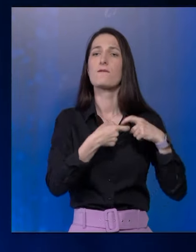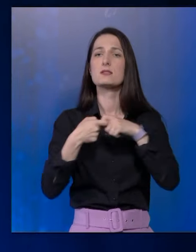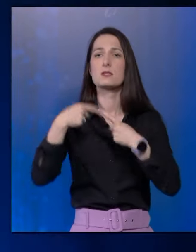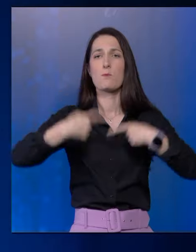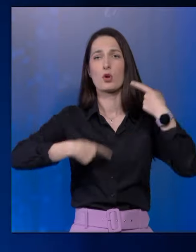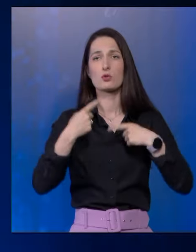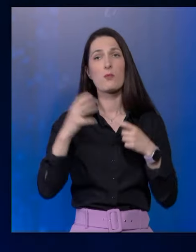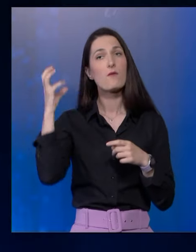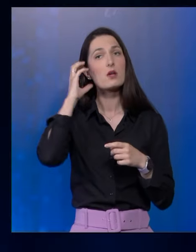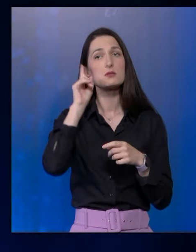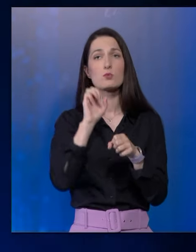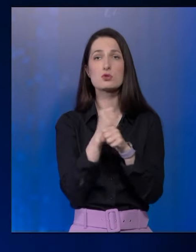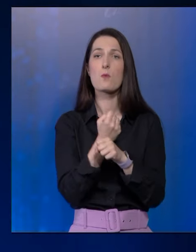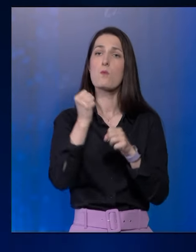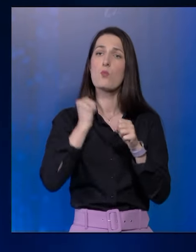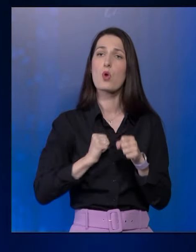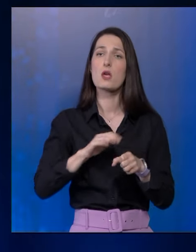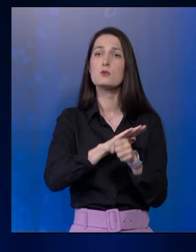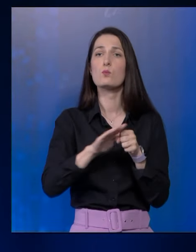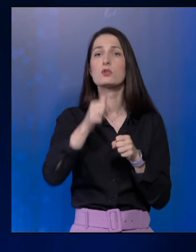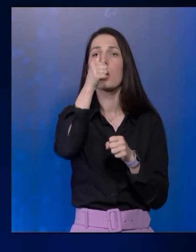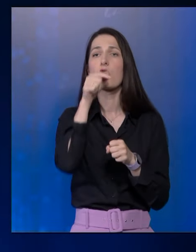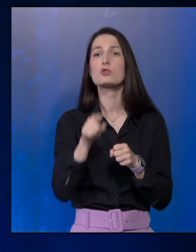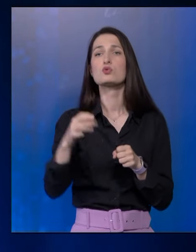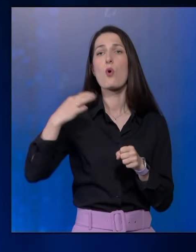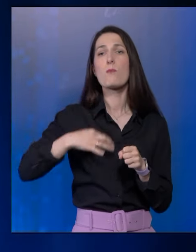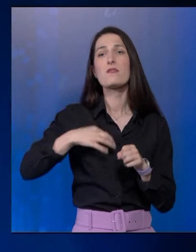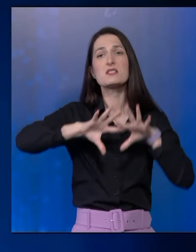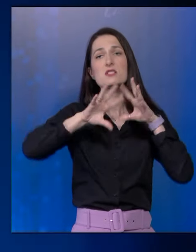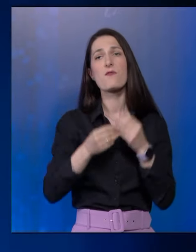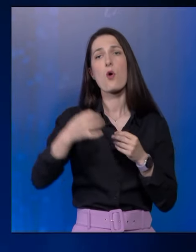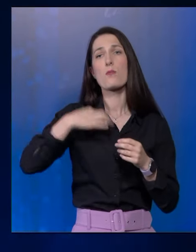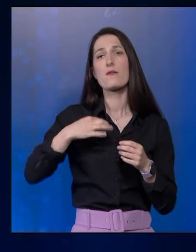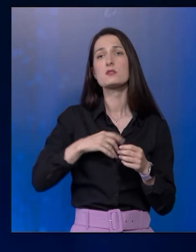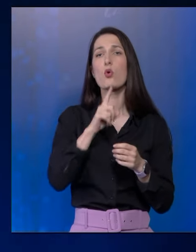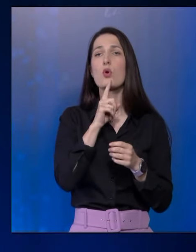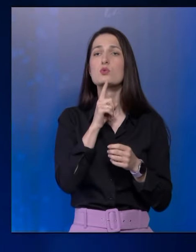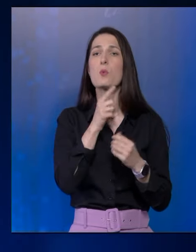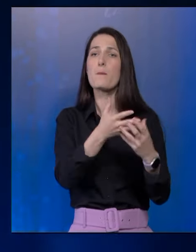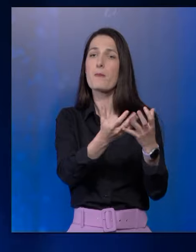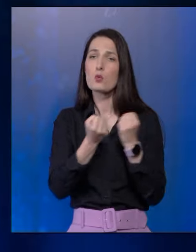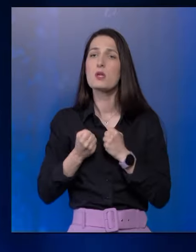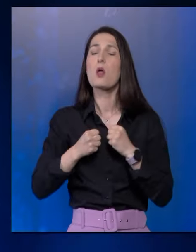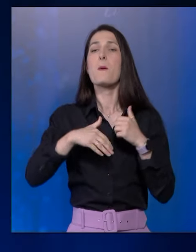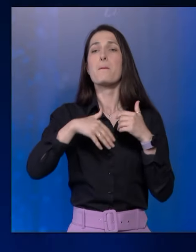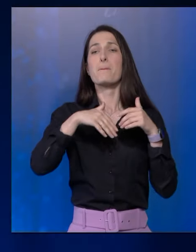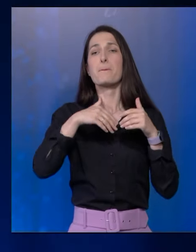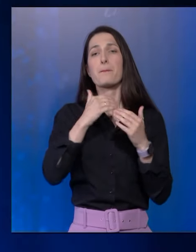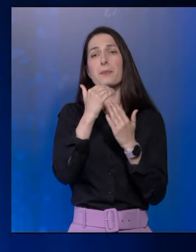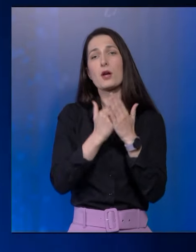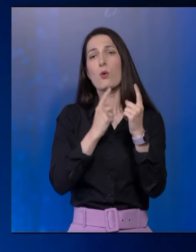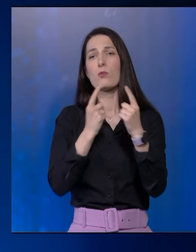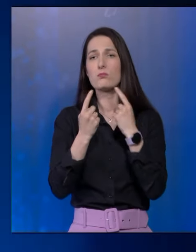Hercegovine moraju ispunjavati ono na što su se obavezale, moraju ispuniti 14 prioriteta, moraju